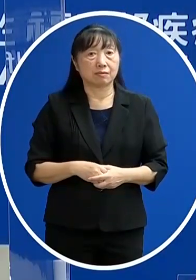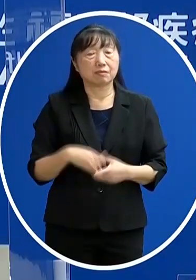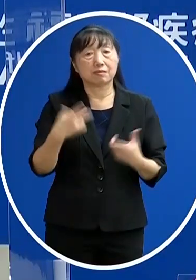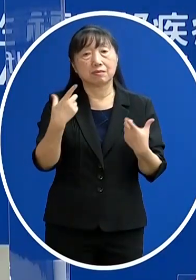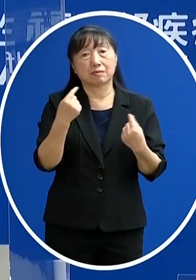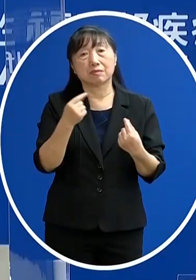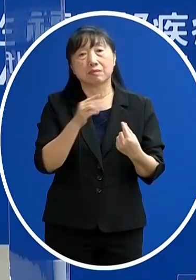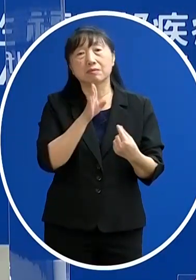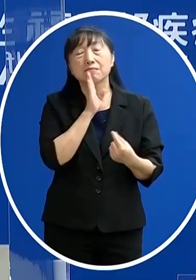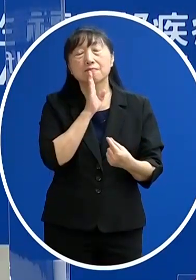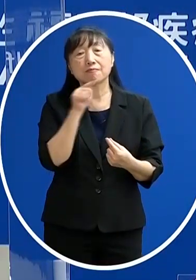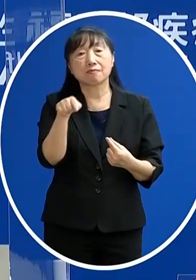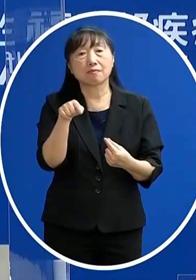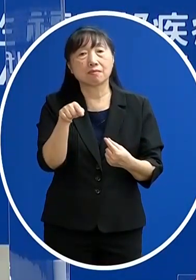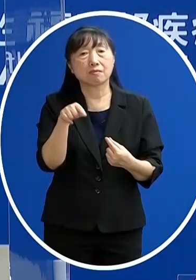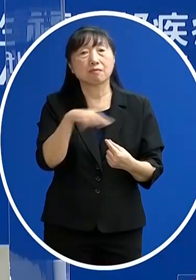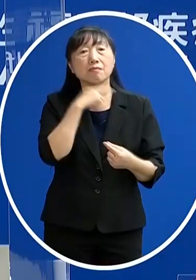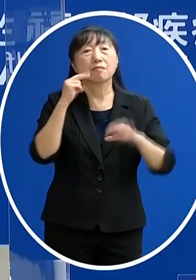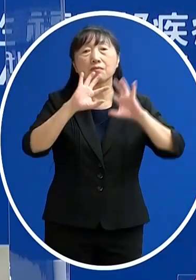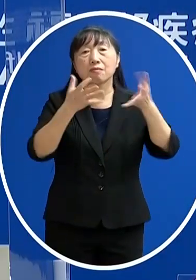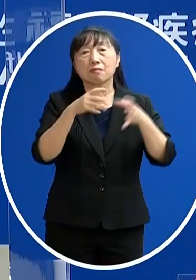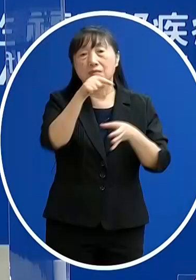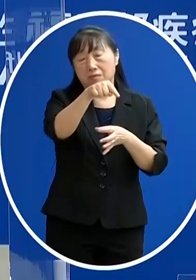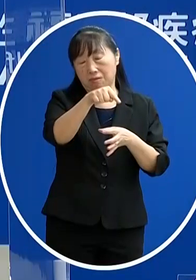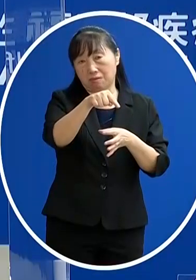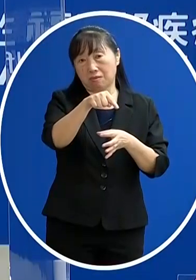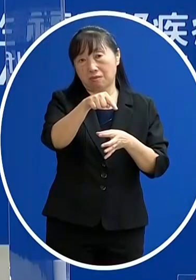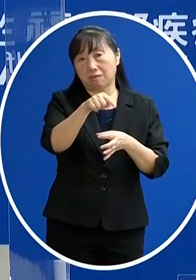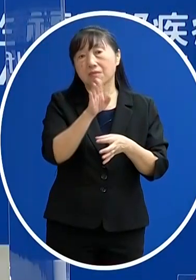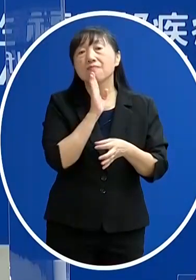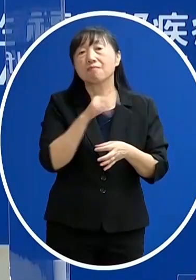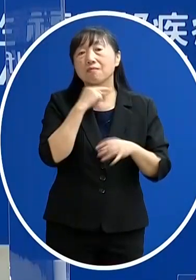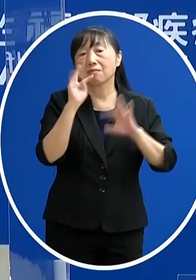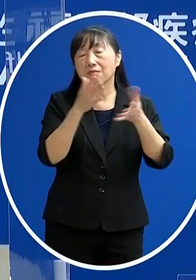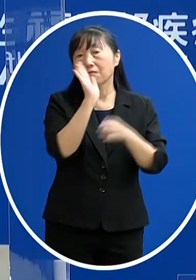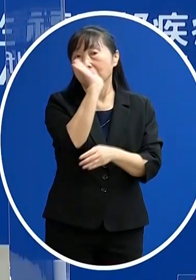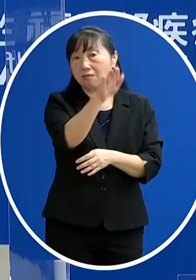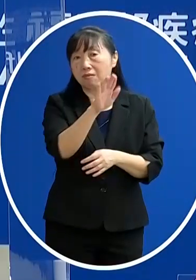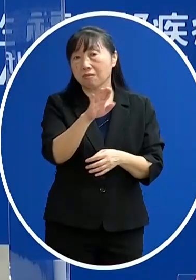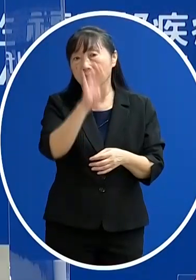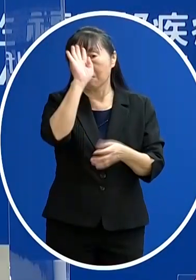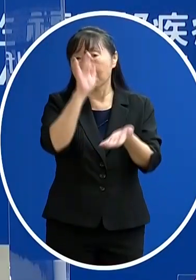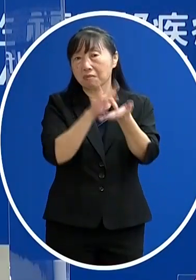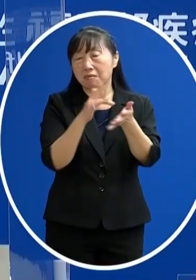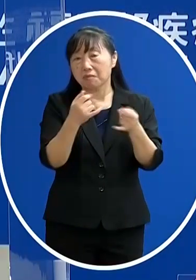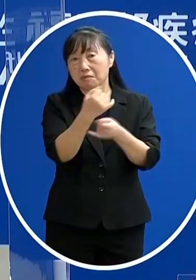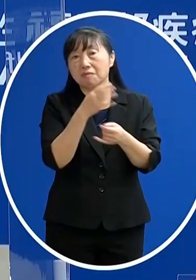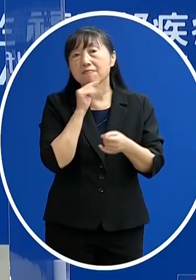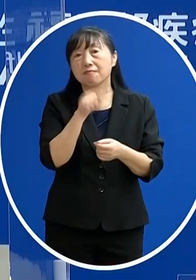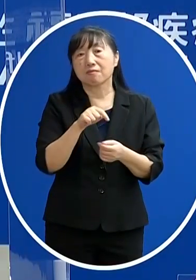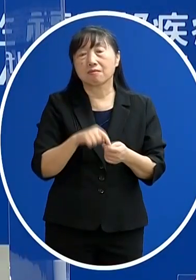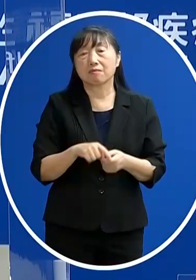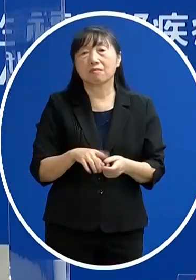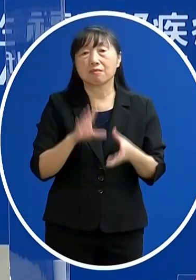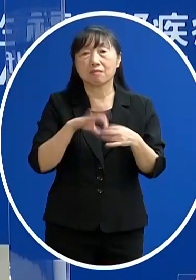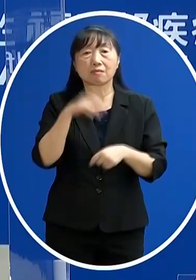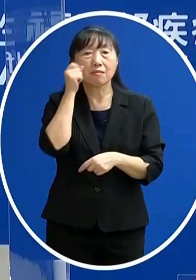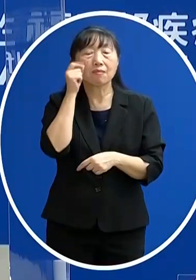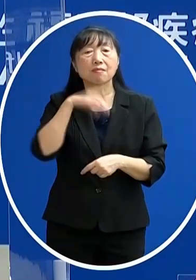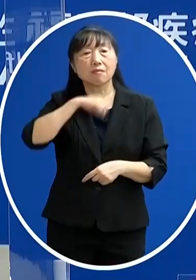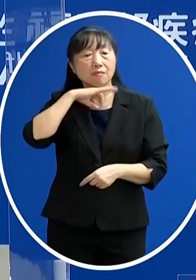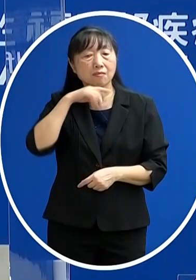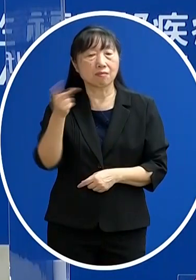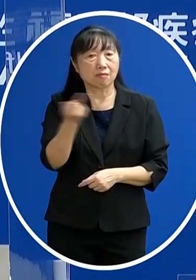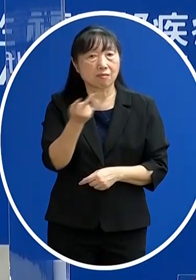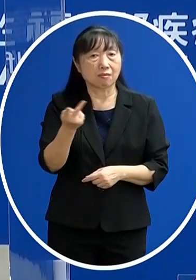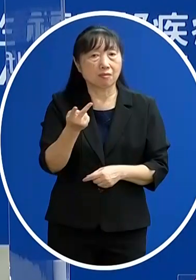国，那是一个英国的变种哈，变异株，英国的变异株，所以这两个哈，台南跟屏东的这